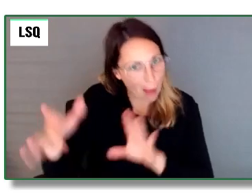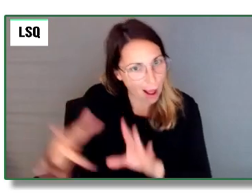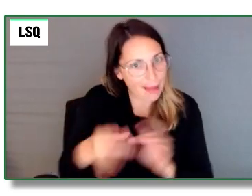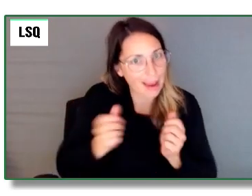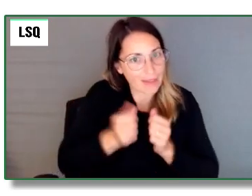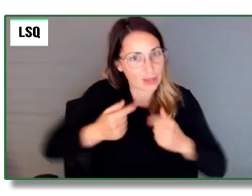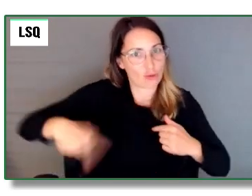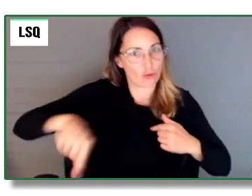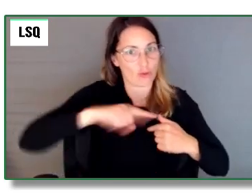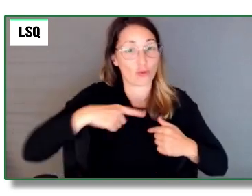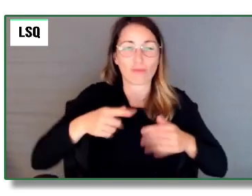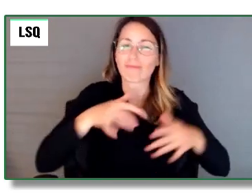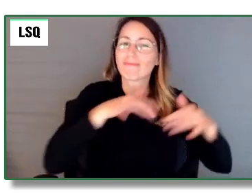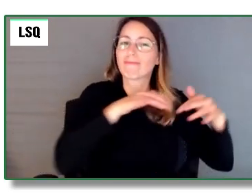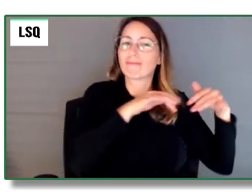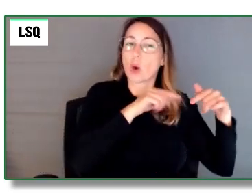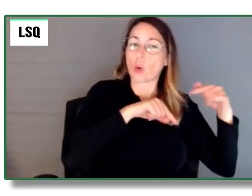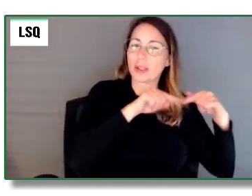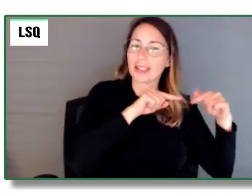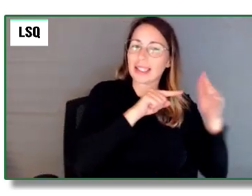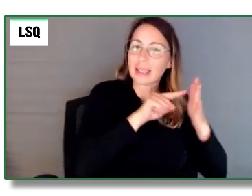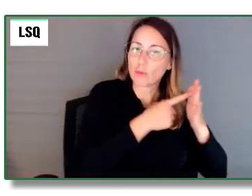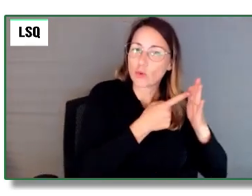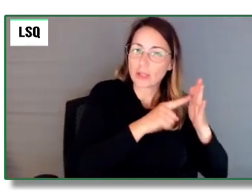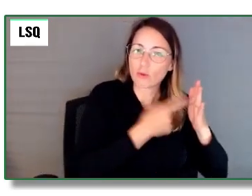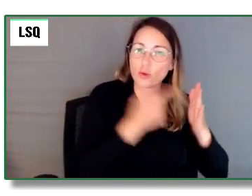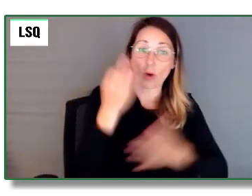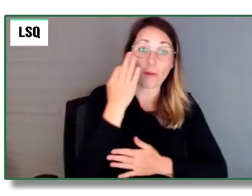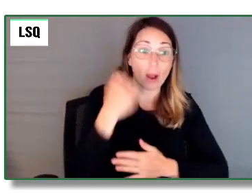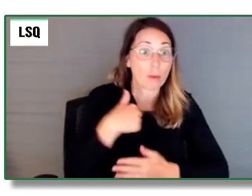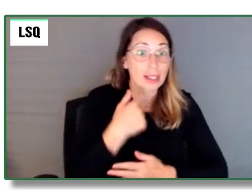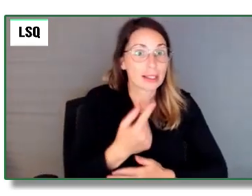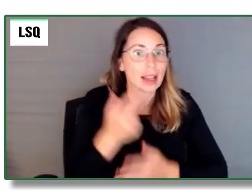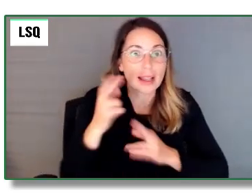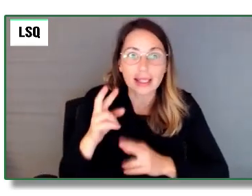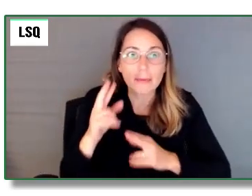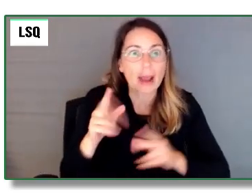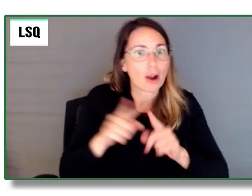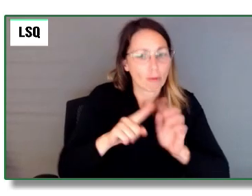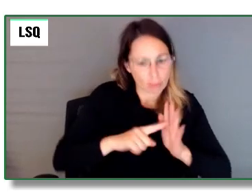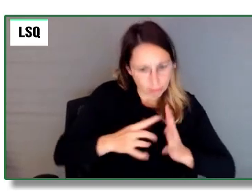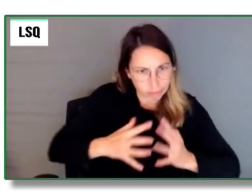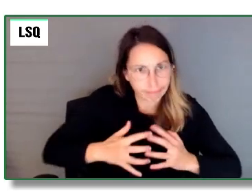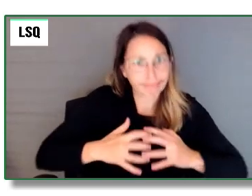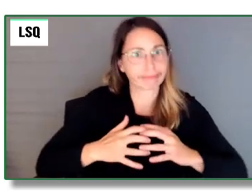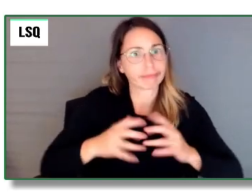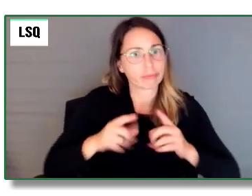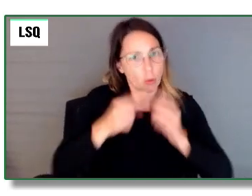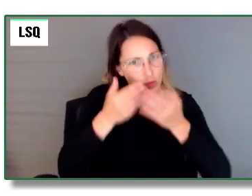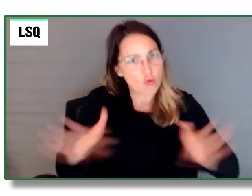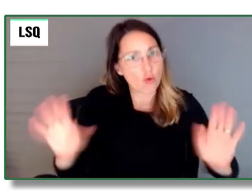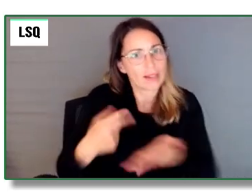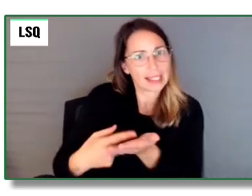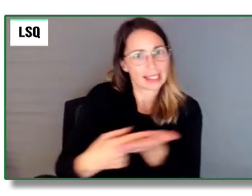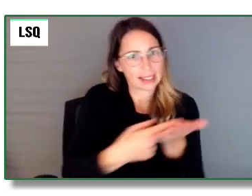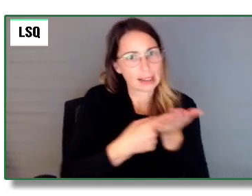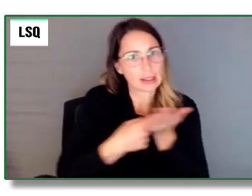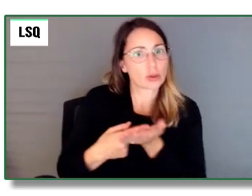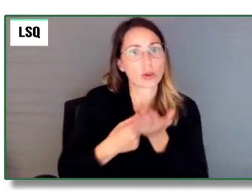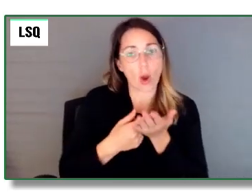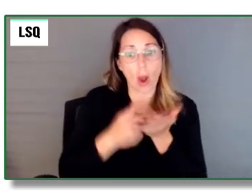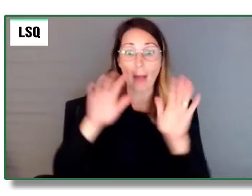dit que j'espère que vous allez voir ça comme le début d'un dialogue qui nous permet de rendre les parcs plus accessibles. Rappelez-nous